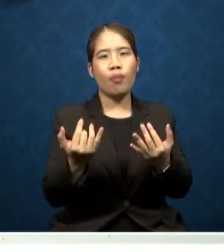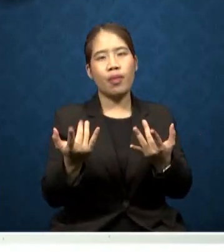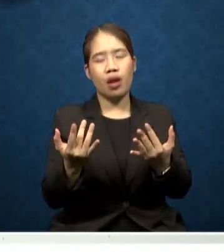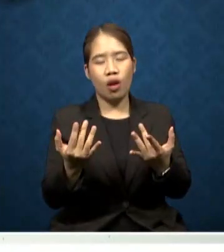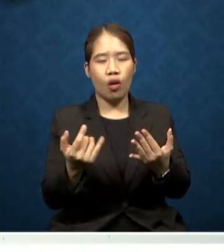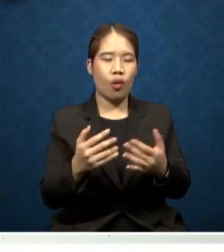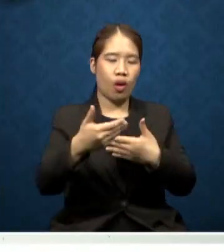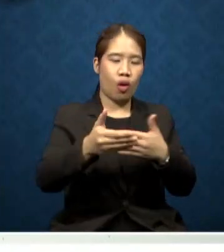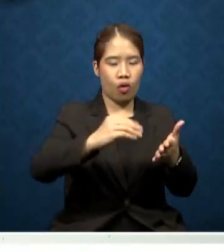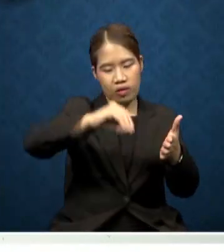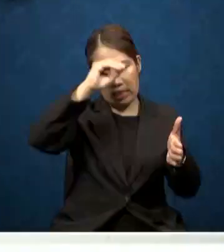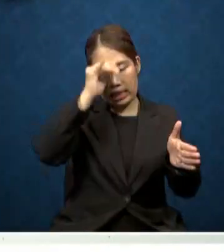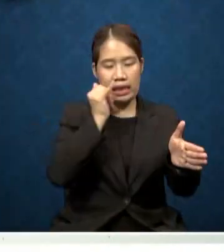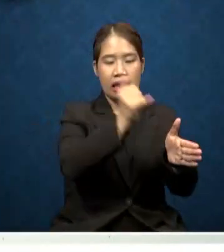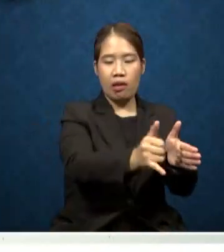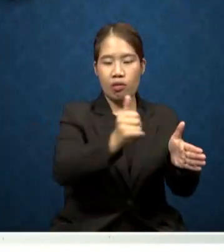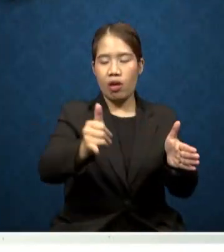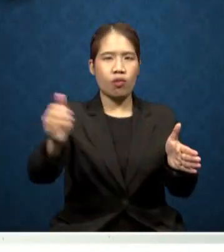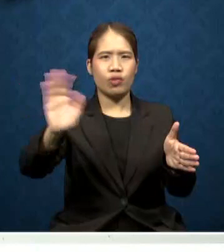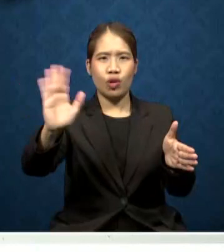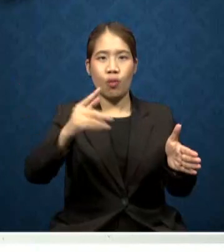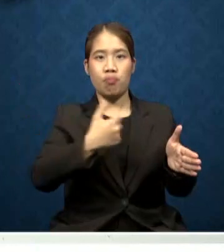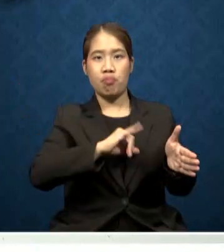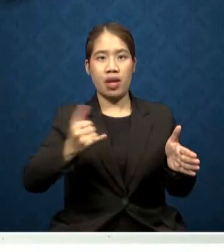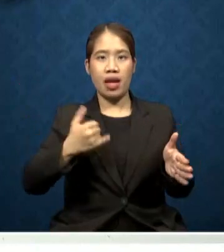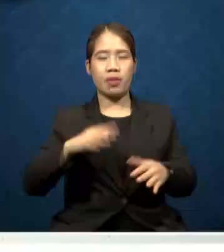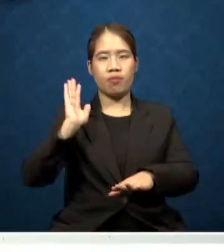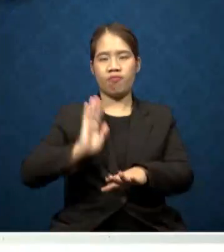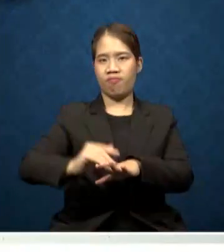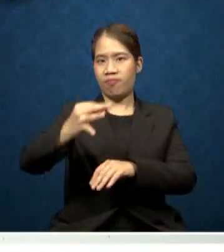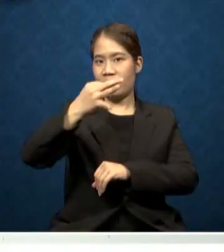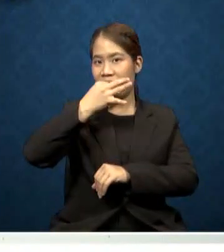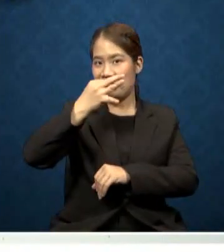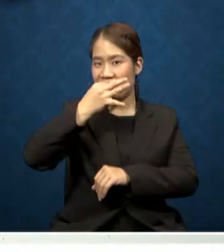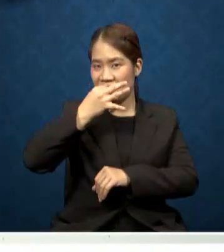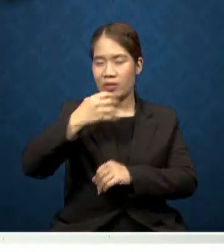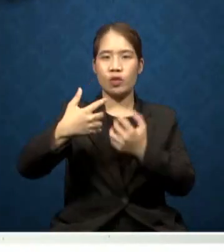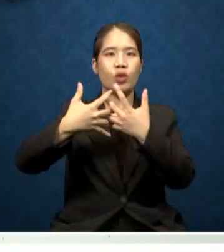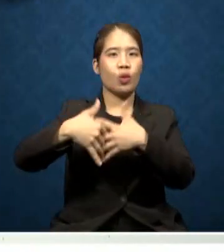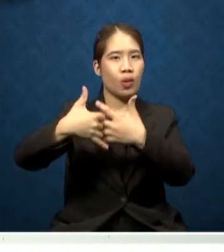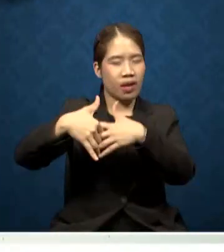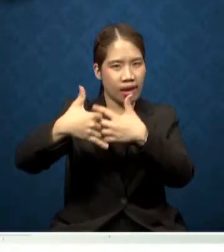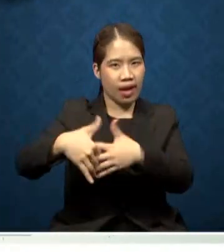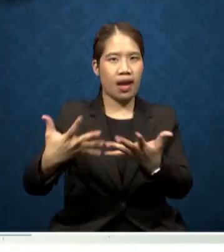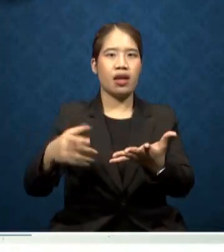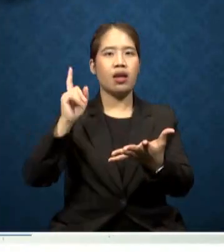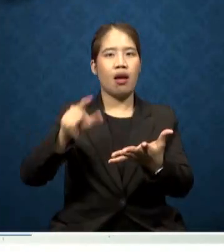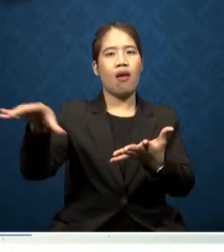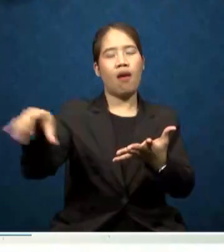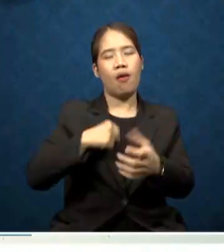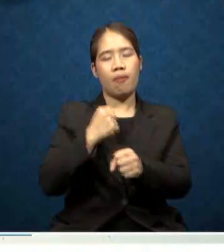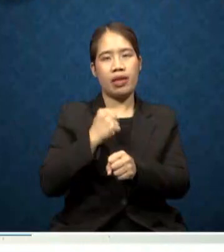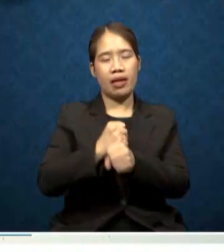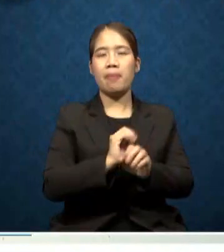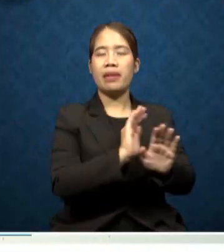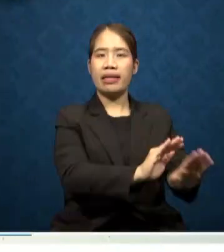เรียนแต่เขาเป็นผู้เชี่ยวชาญที่อยู่ตามโรงงานหรือประกอบอาชีพเองเป็นเจ้าของธุรกิจเองเขาควรจะต้องนำไปเก็บเป็น